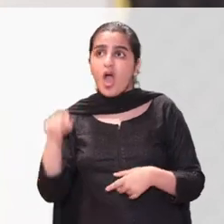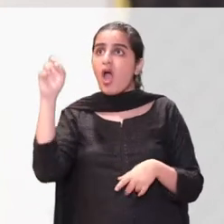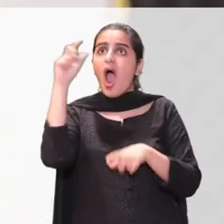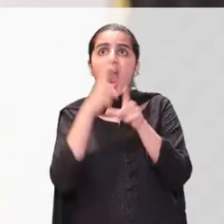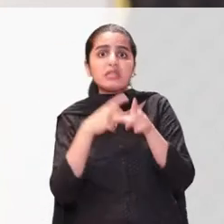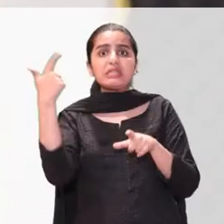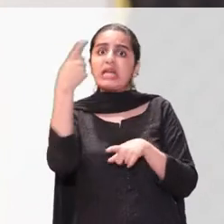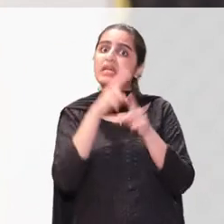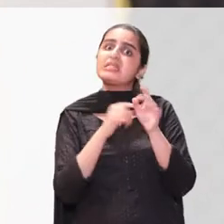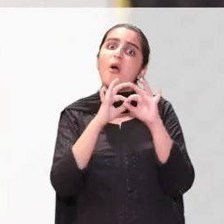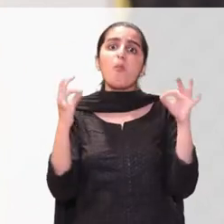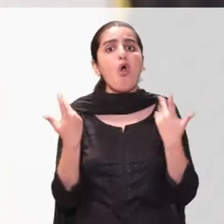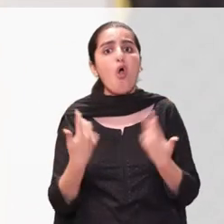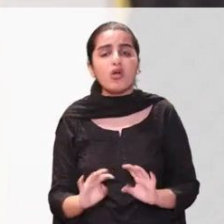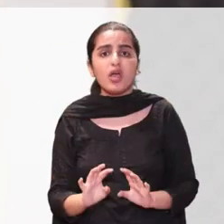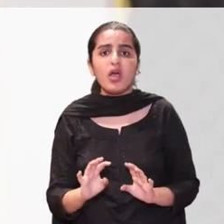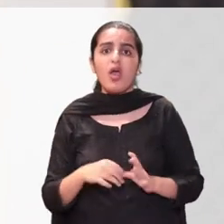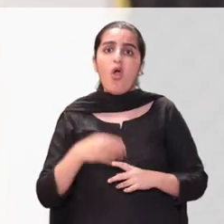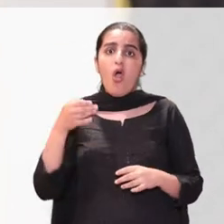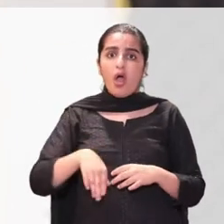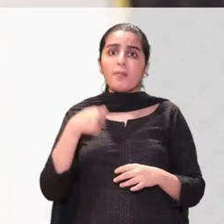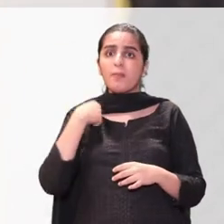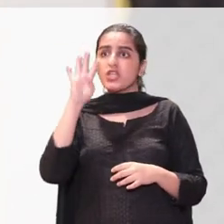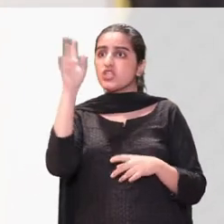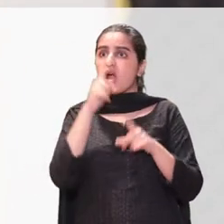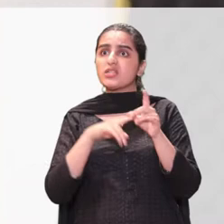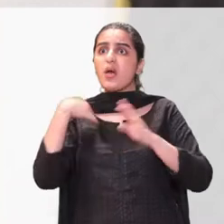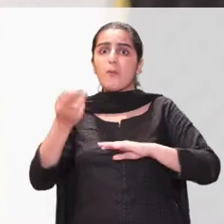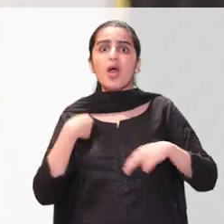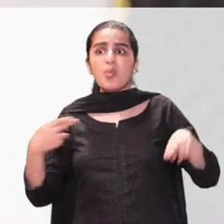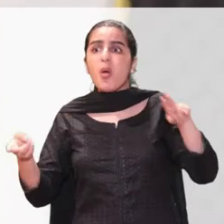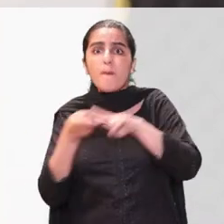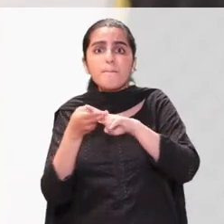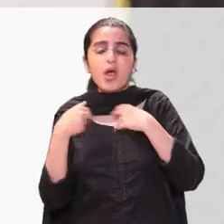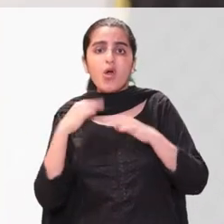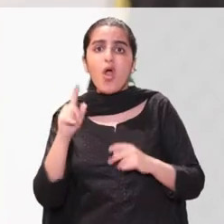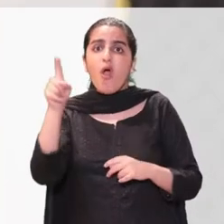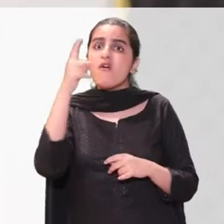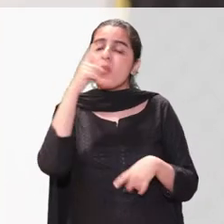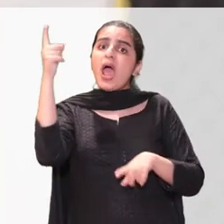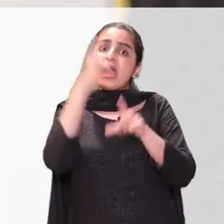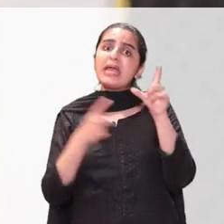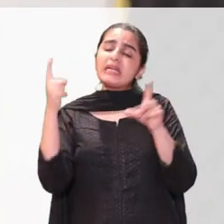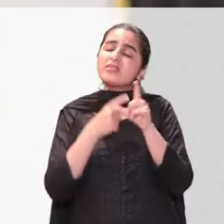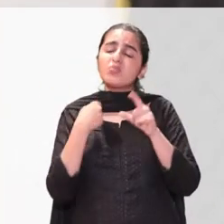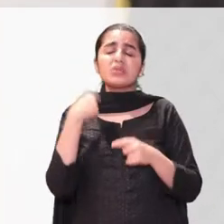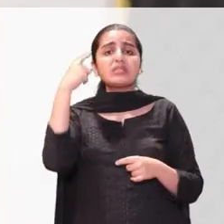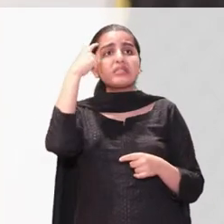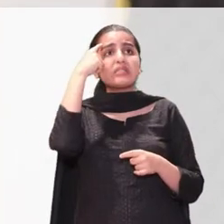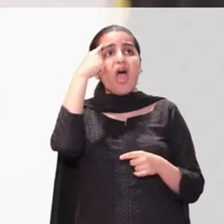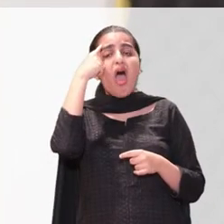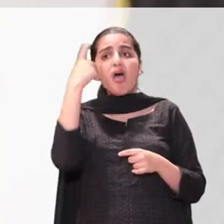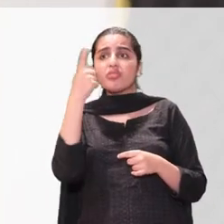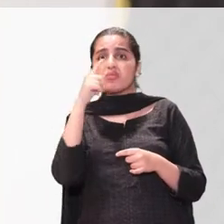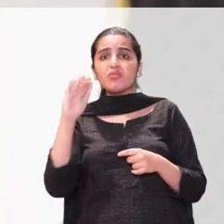के रस को तकरीबन आचार आलू हैं और चार साल के बाद भी जब मैं कायनात सभी मिलियन ऊपर से एक साल में तो एक साल में रोज मुझे याद आती है